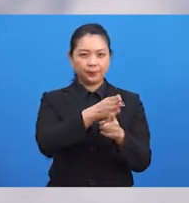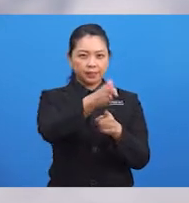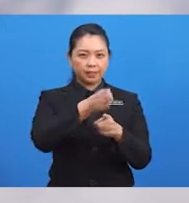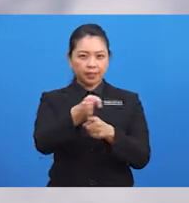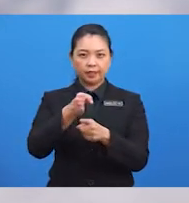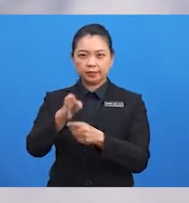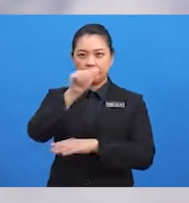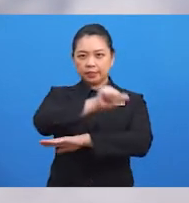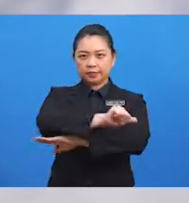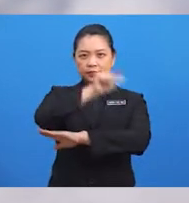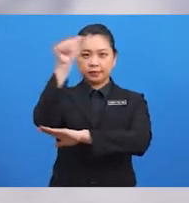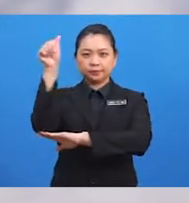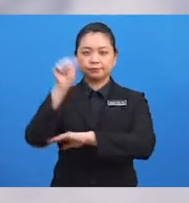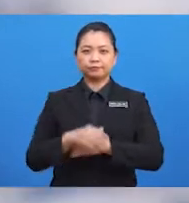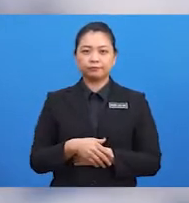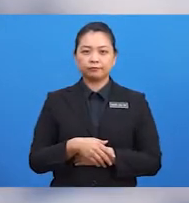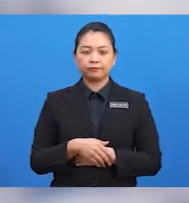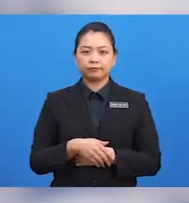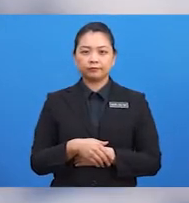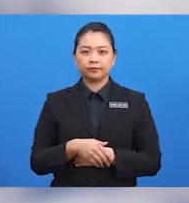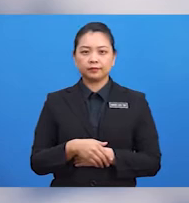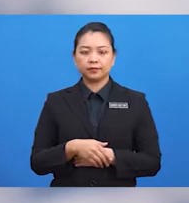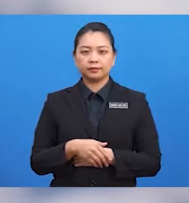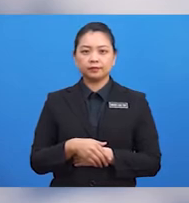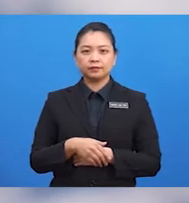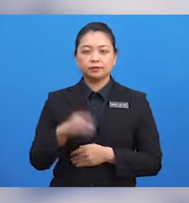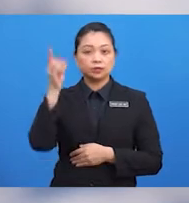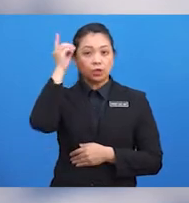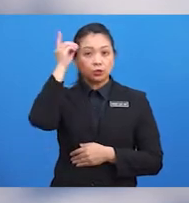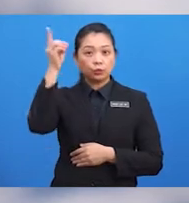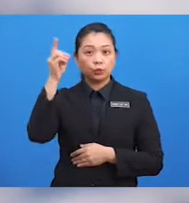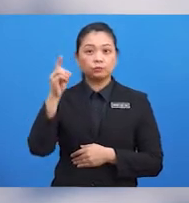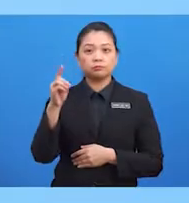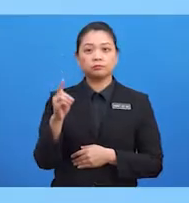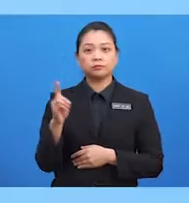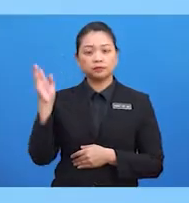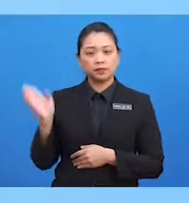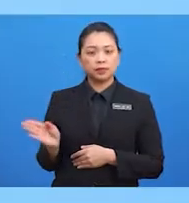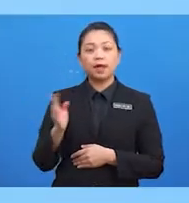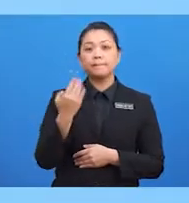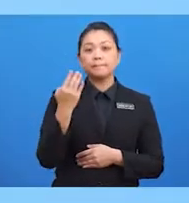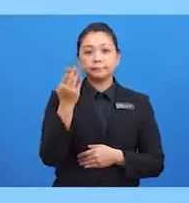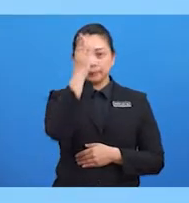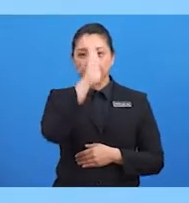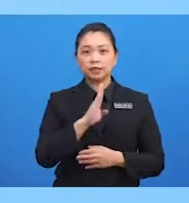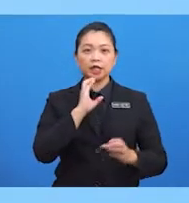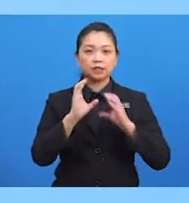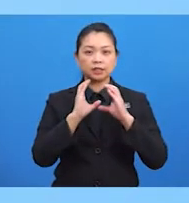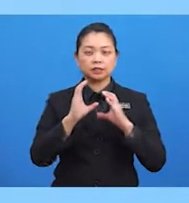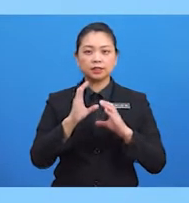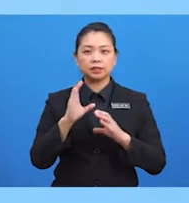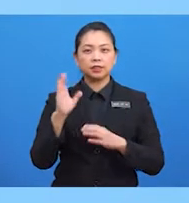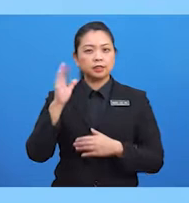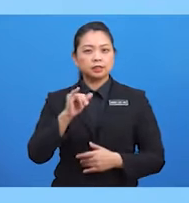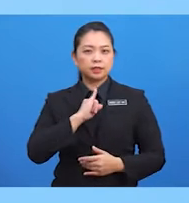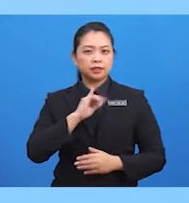astronomi dan aeronautik. Datuk Dr. Sheikh Muzaffar Syukur pernah berkata, "Saya